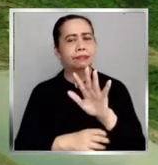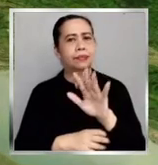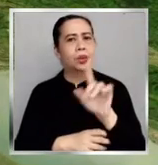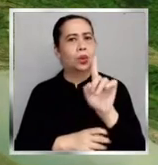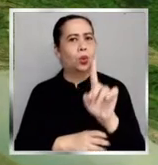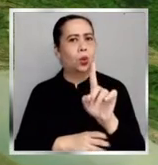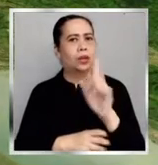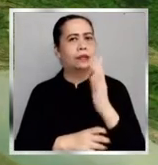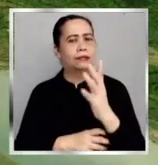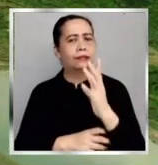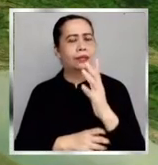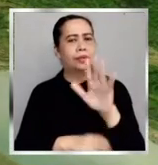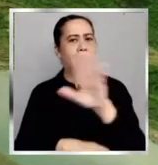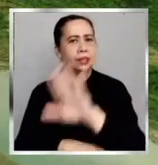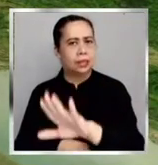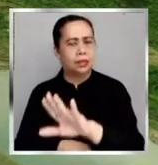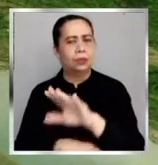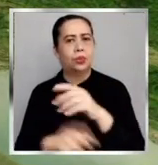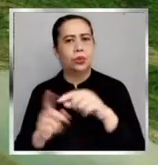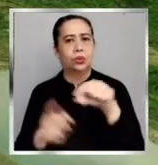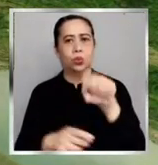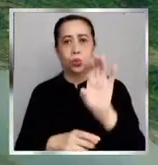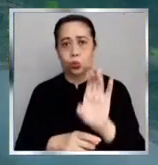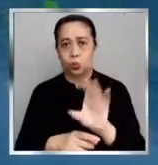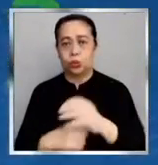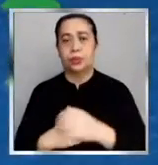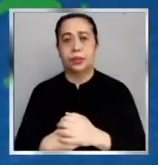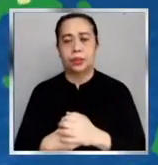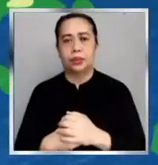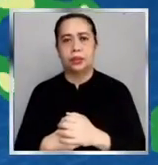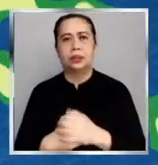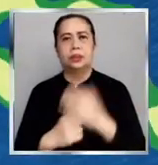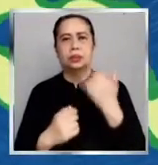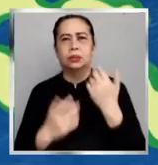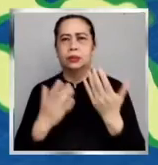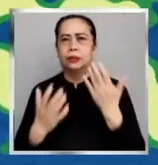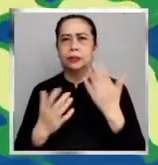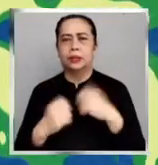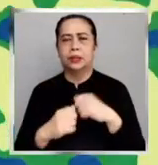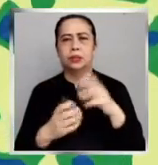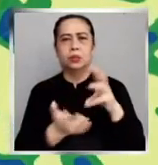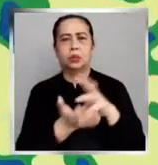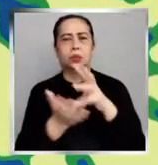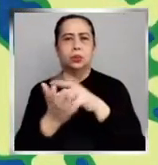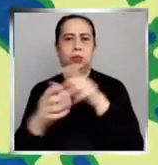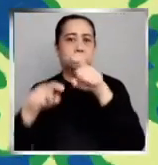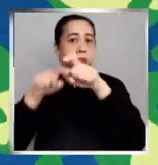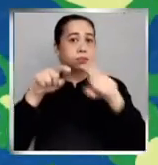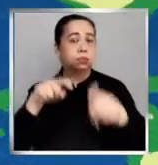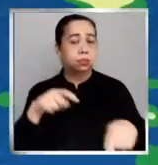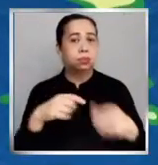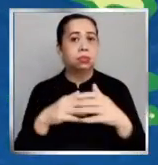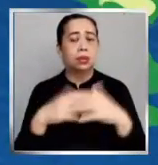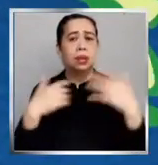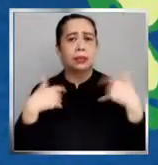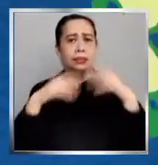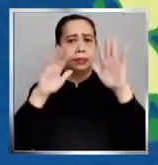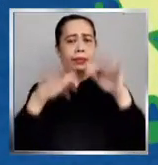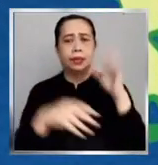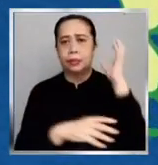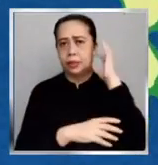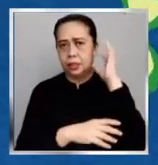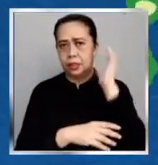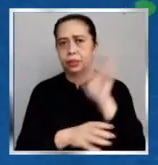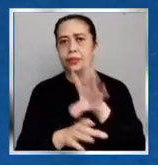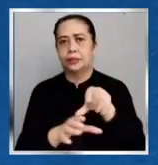1:50 ng hapon sa Quezon City. Dahil naman sa posibleng localized thunderstorms, may pag-ulan sa Mindanao kabilang